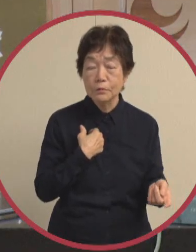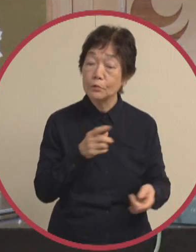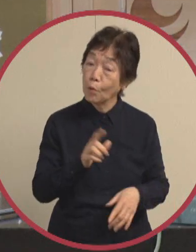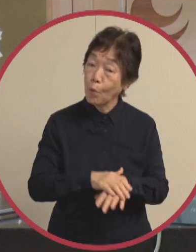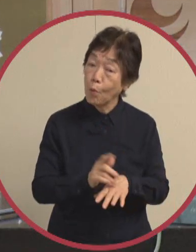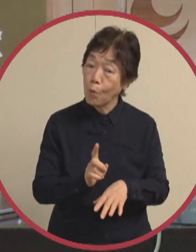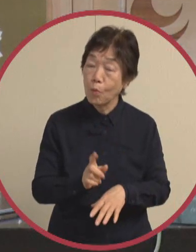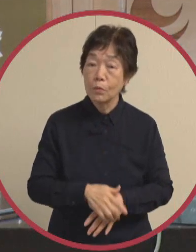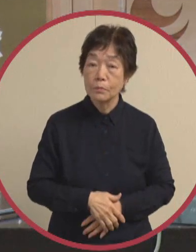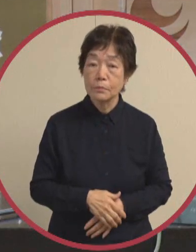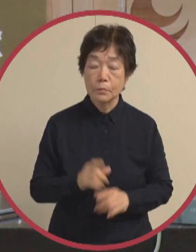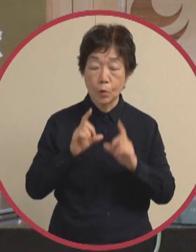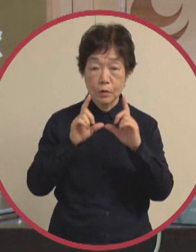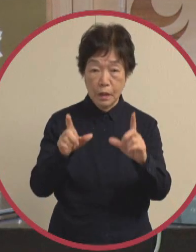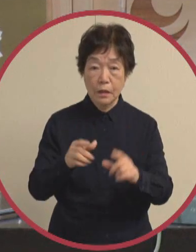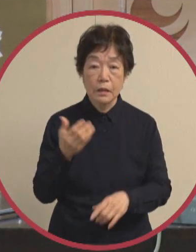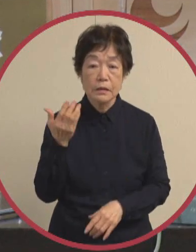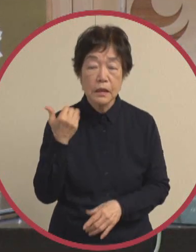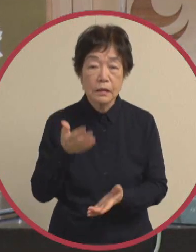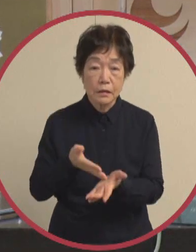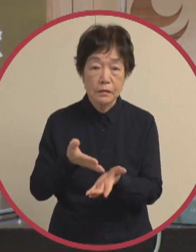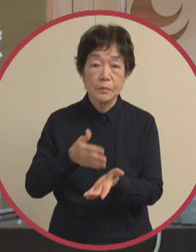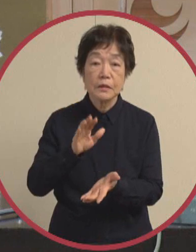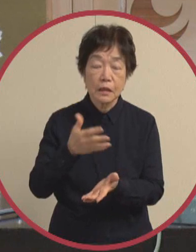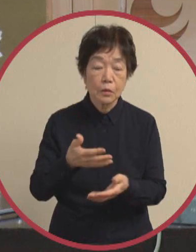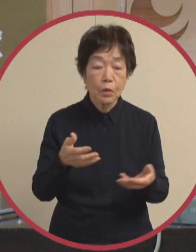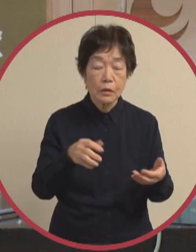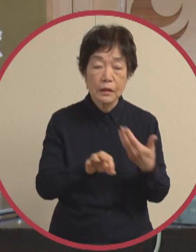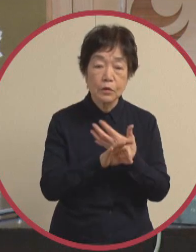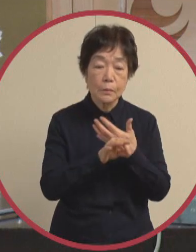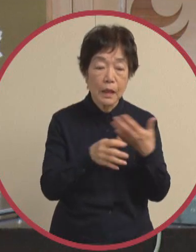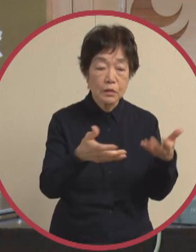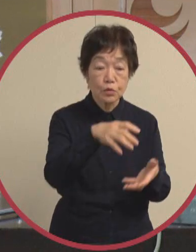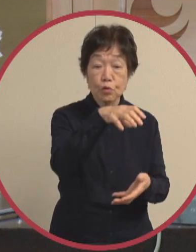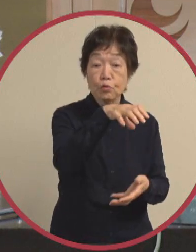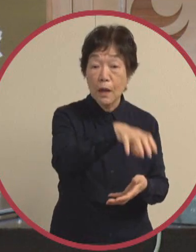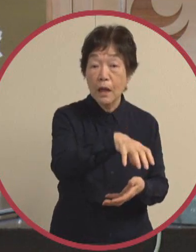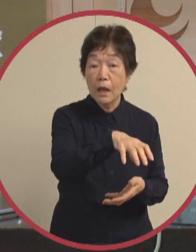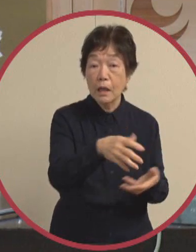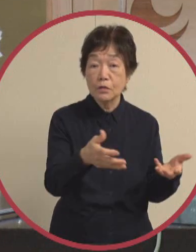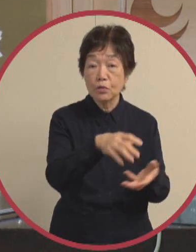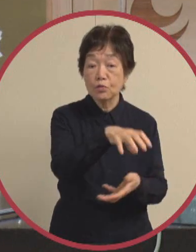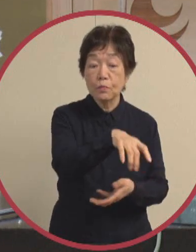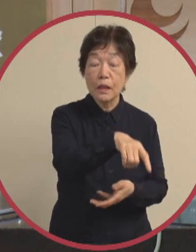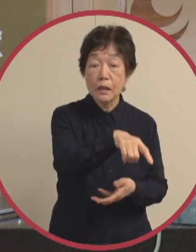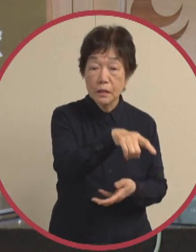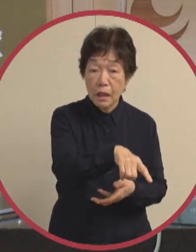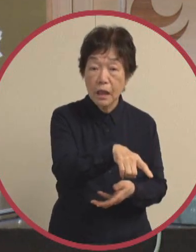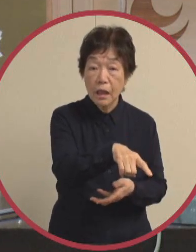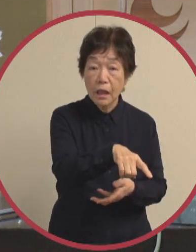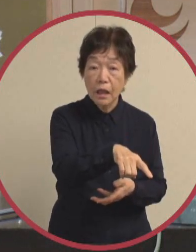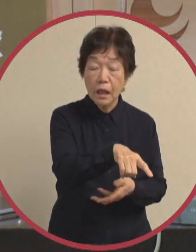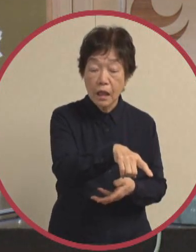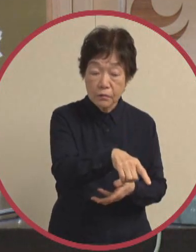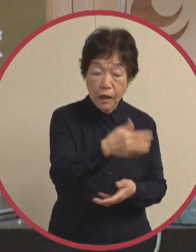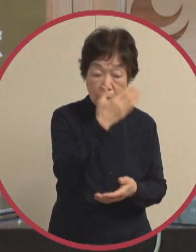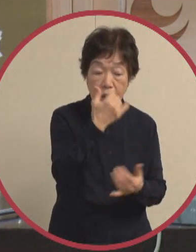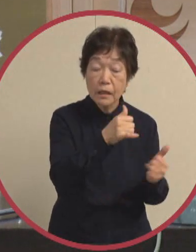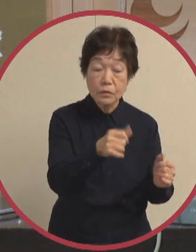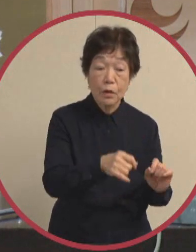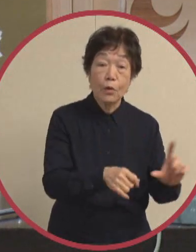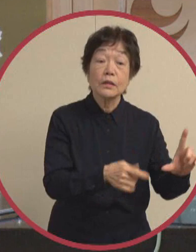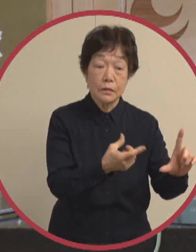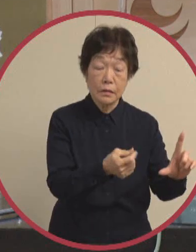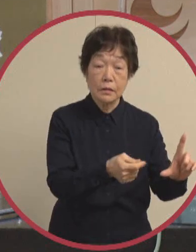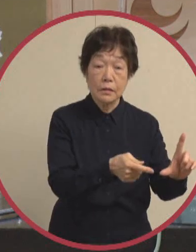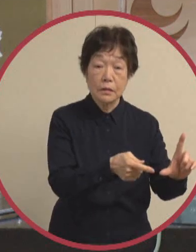そうですね、あの先ほどちょっと申し上げたように、あの職場でその、まあ、行かれる方っていうのが若年層が多かったわ